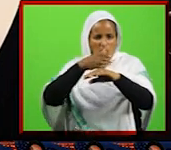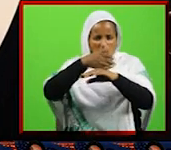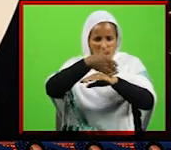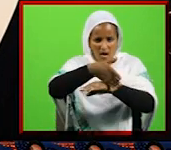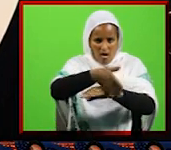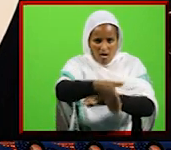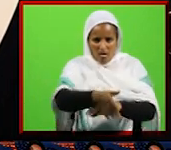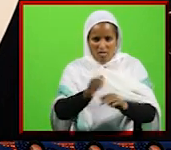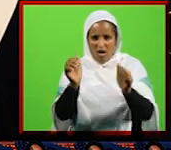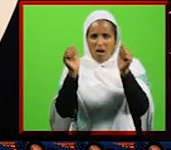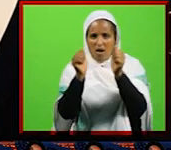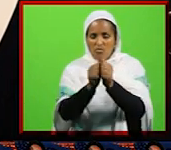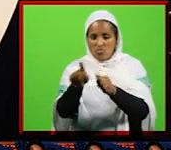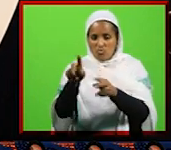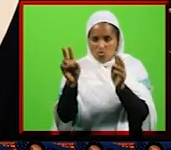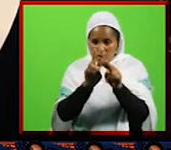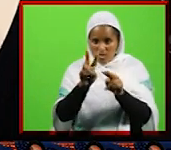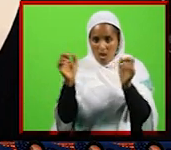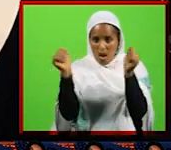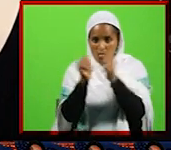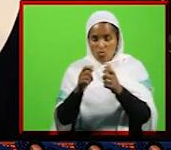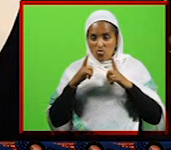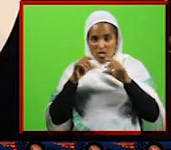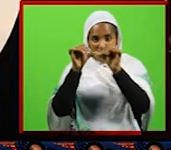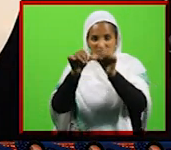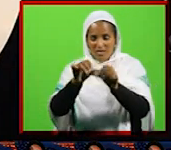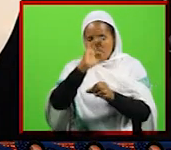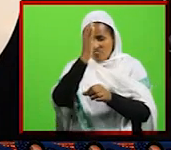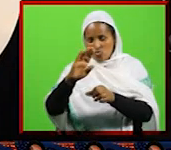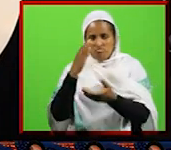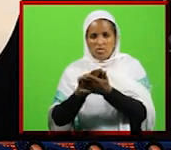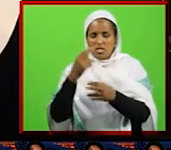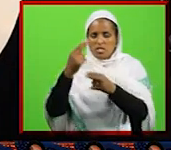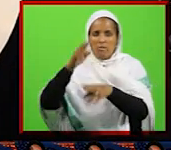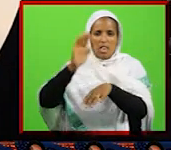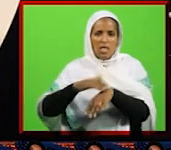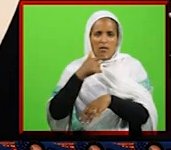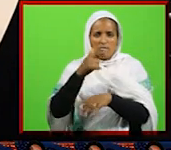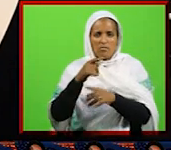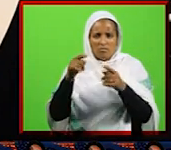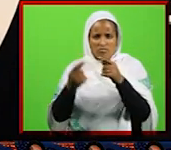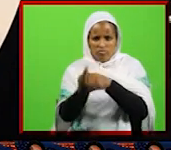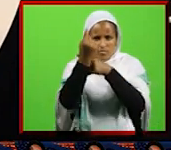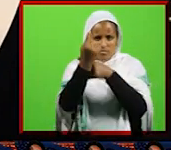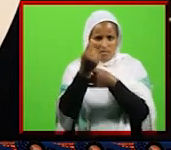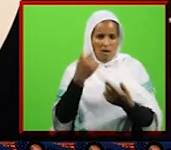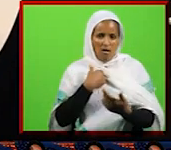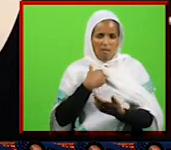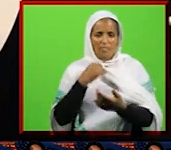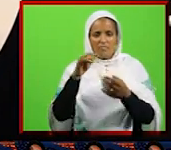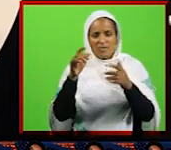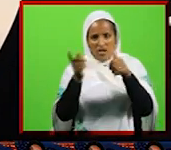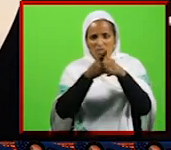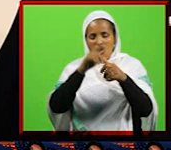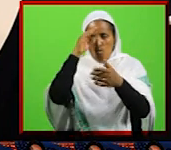ይቺ ጋር የምትኖር ከሆነ ልጅ አይደለህም የሚሉ እንደገና አባባሎች እንደገና አሉ ማለት ነው። እና ስለዚህ